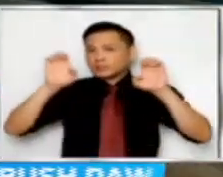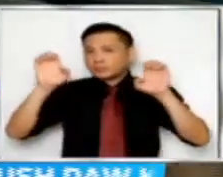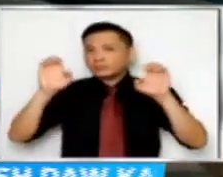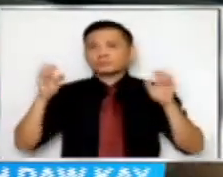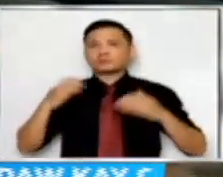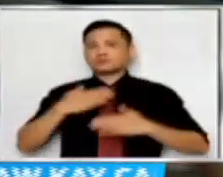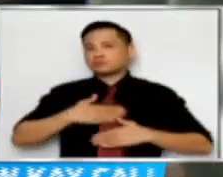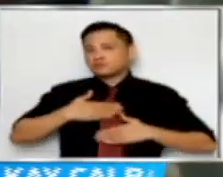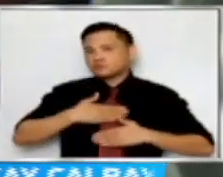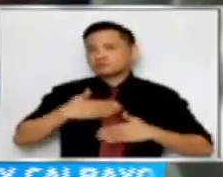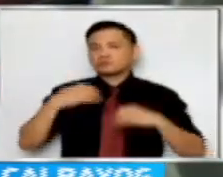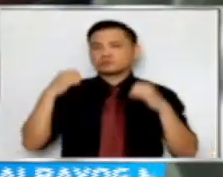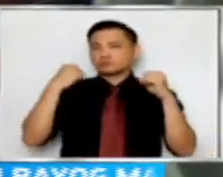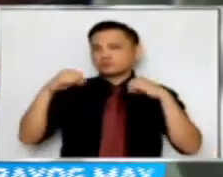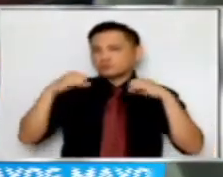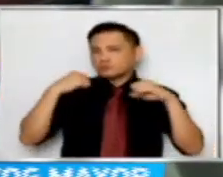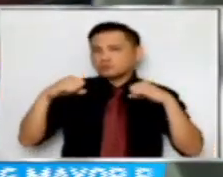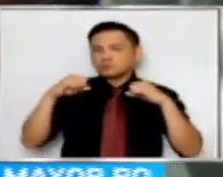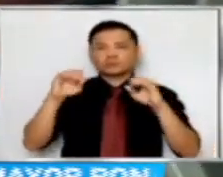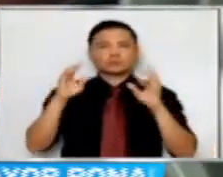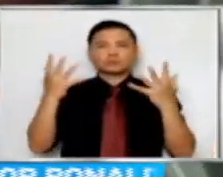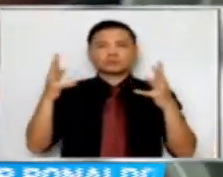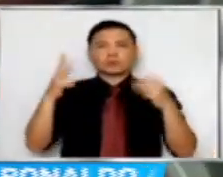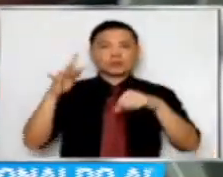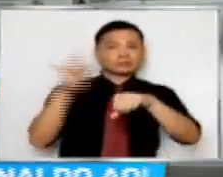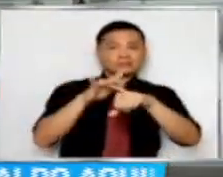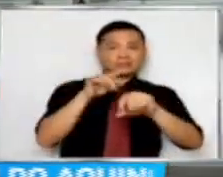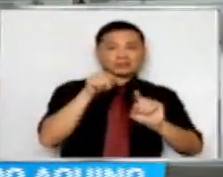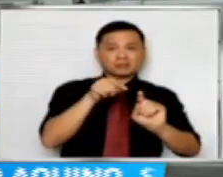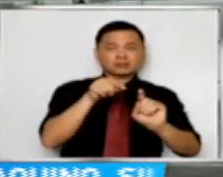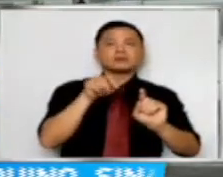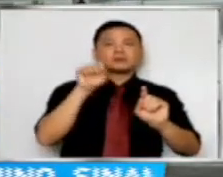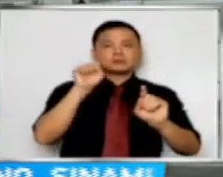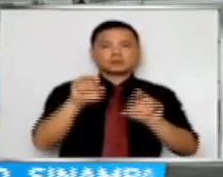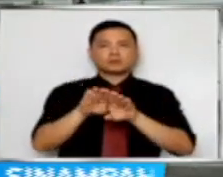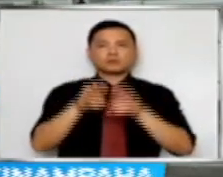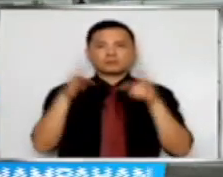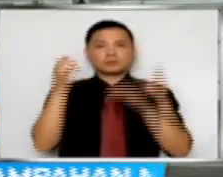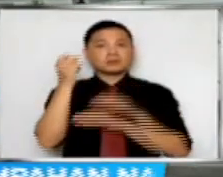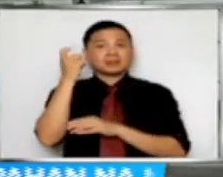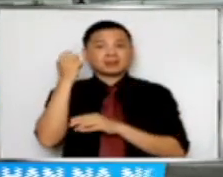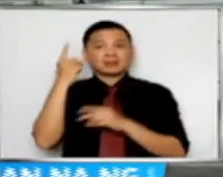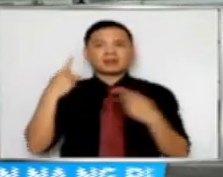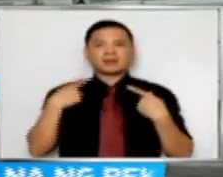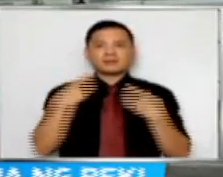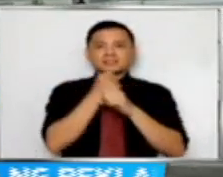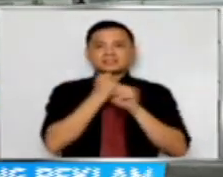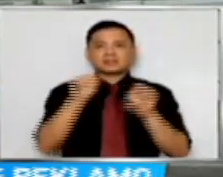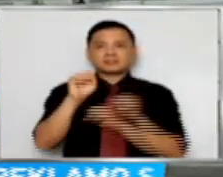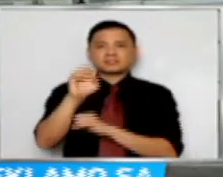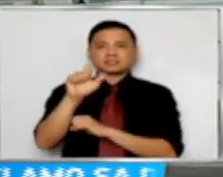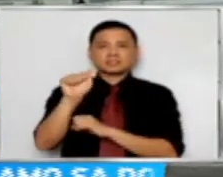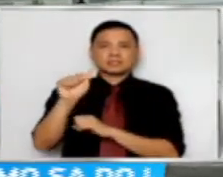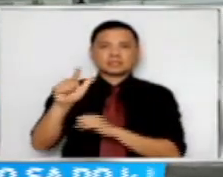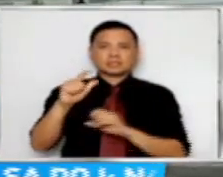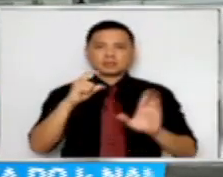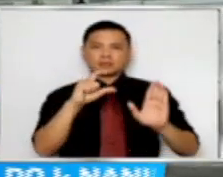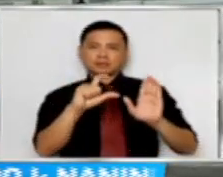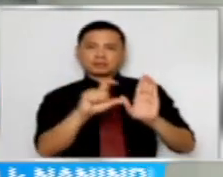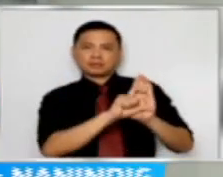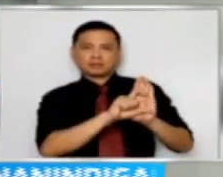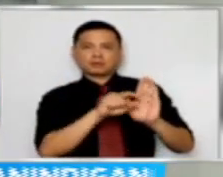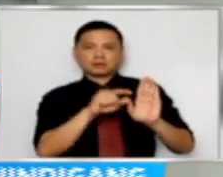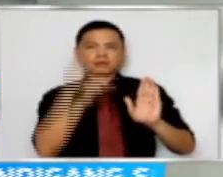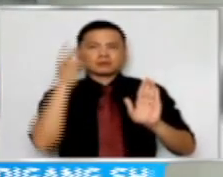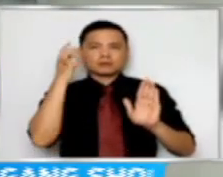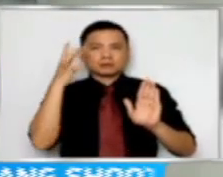NCR Plus na may safety seal certification. Basta 30% capacity lang ang ipatutupad.